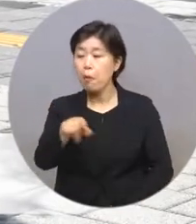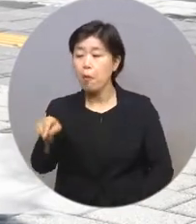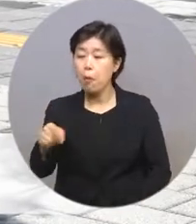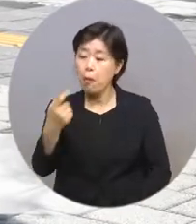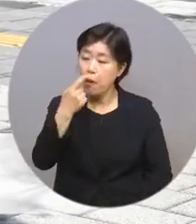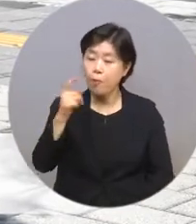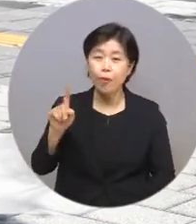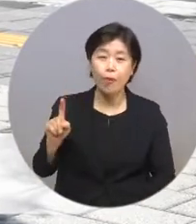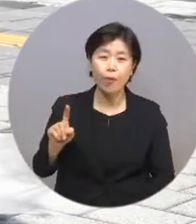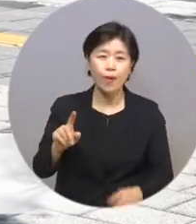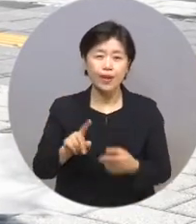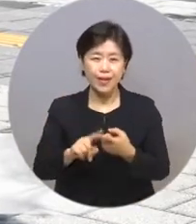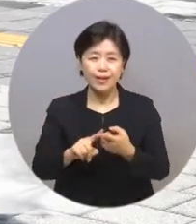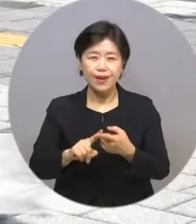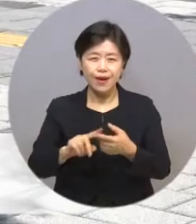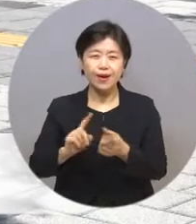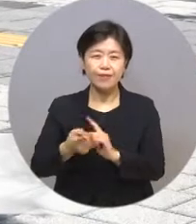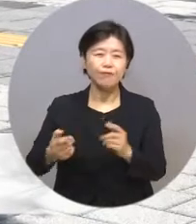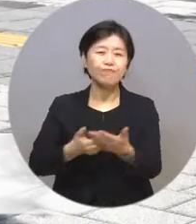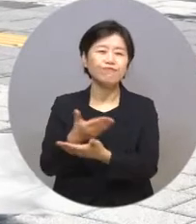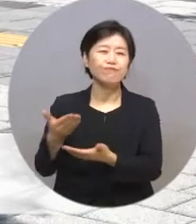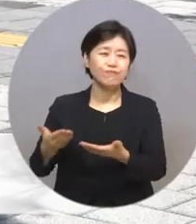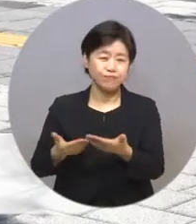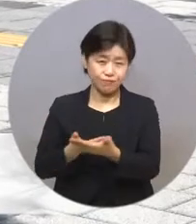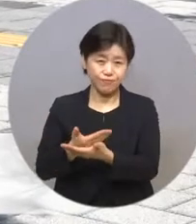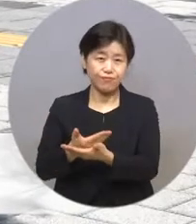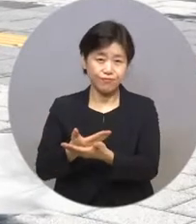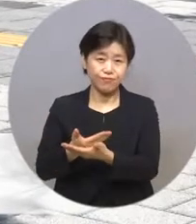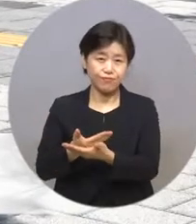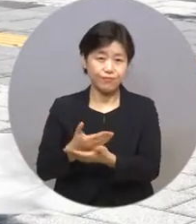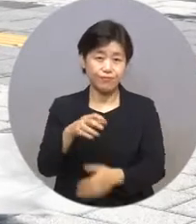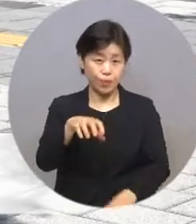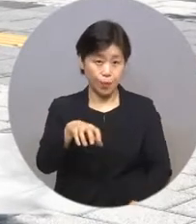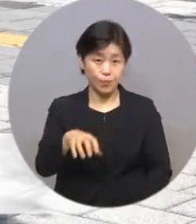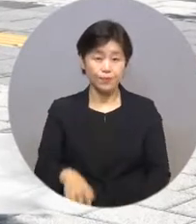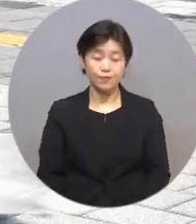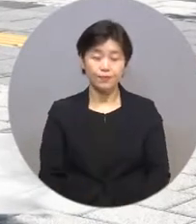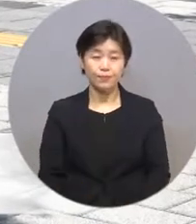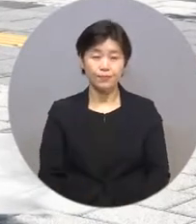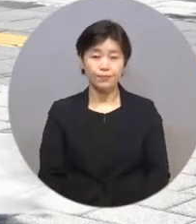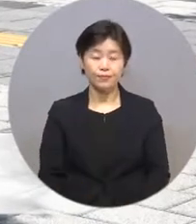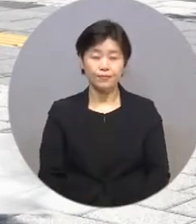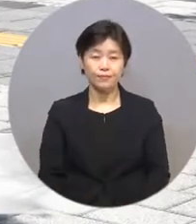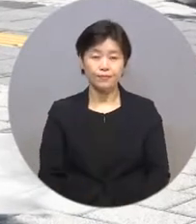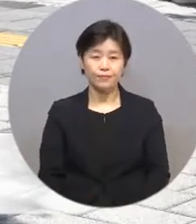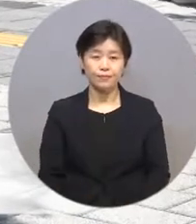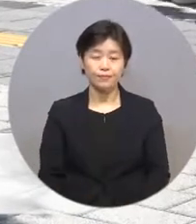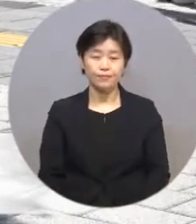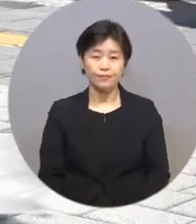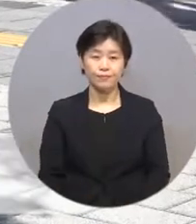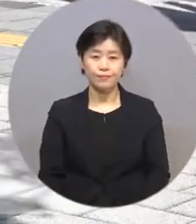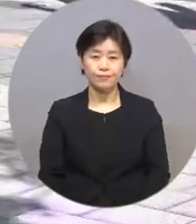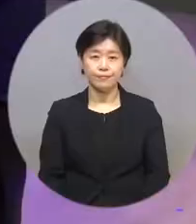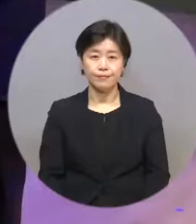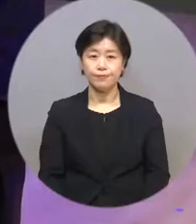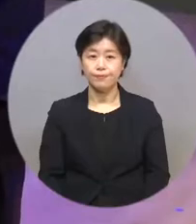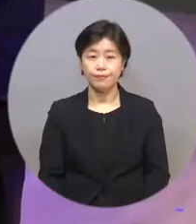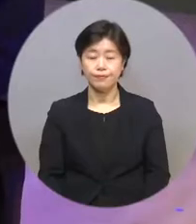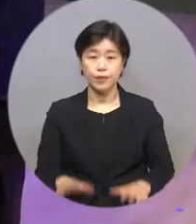어떤 평생학습으로 지금 살아가고 있는지를 같이 한 자리에서 공유하기 위해서 이런 사업을 하고 있습니다